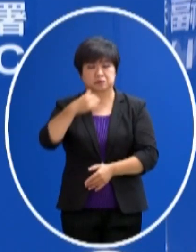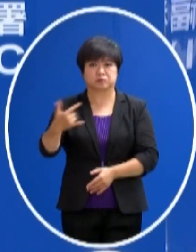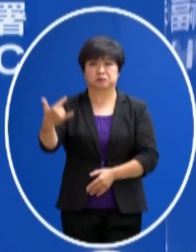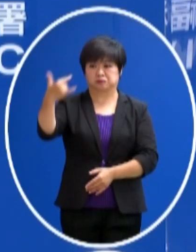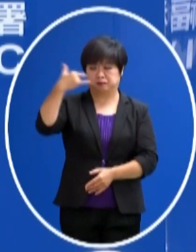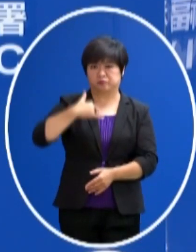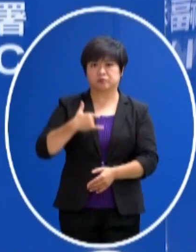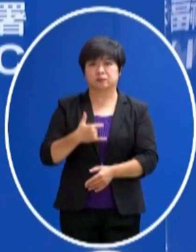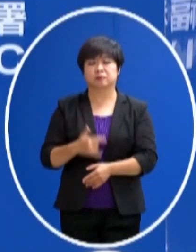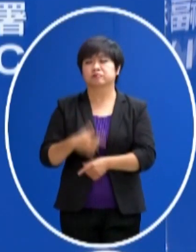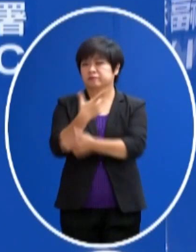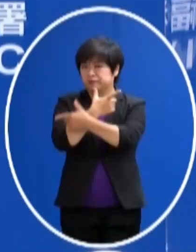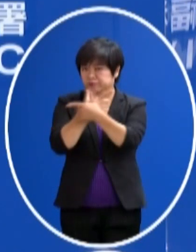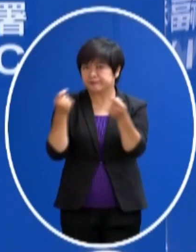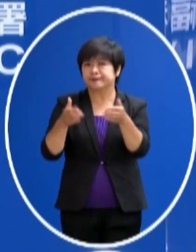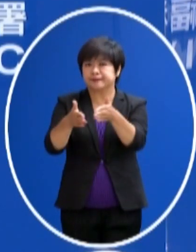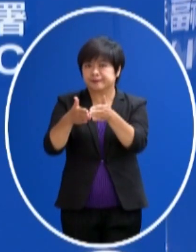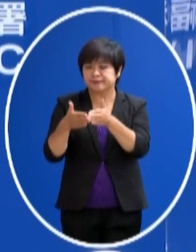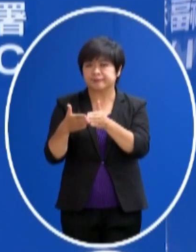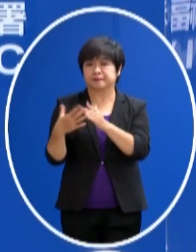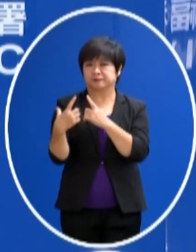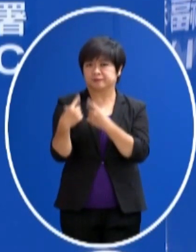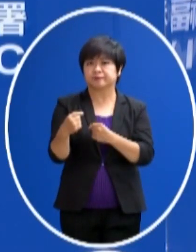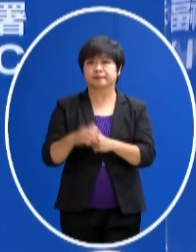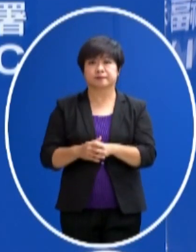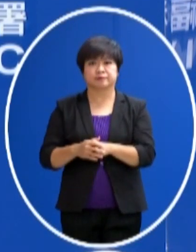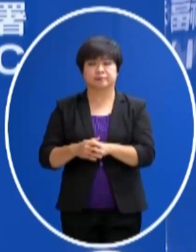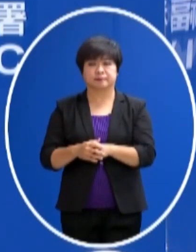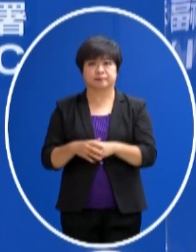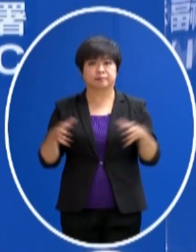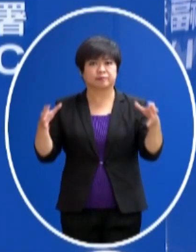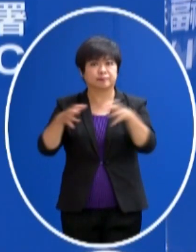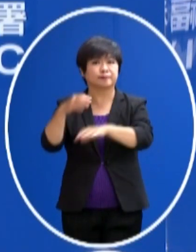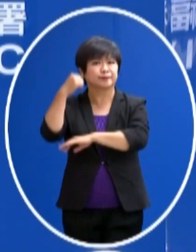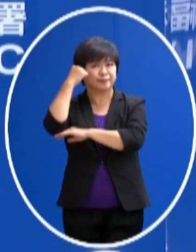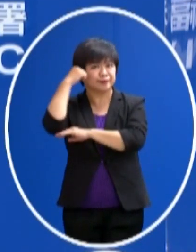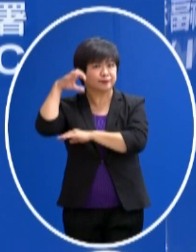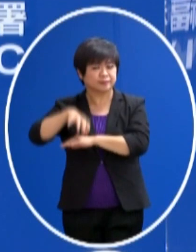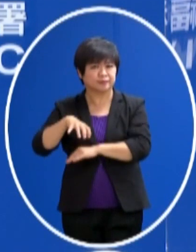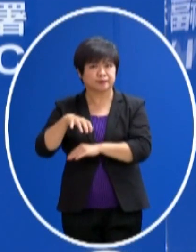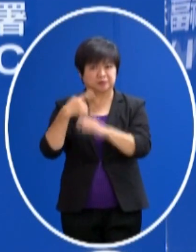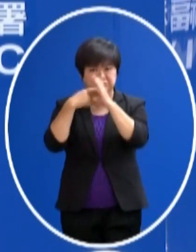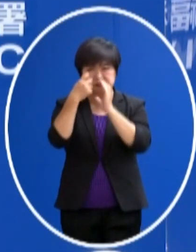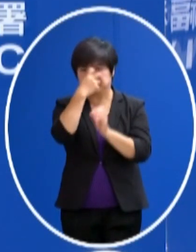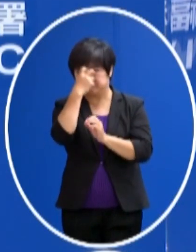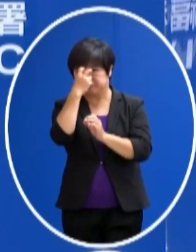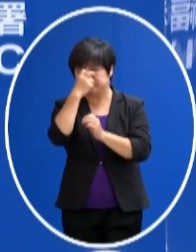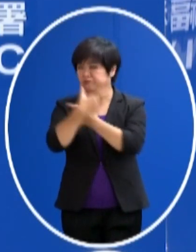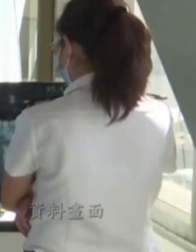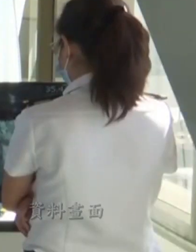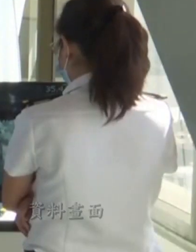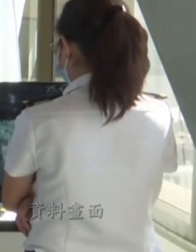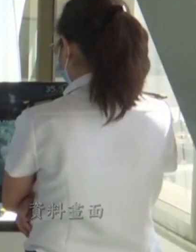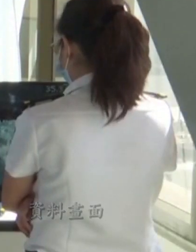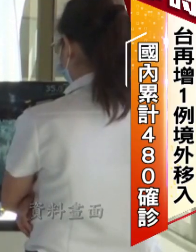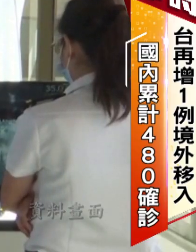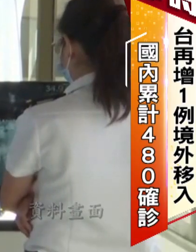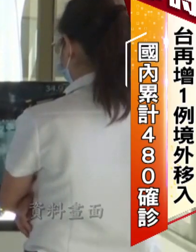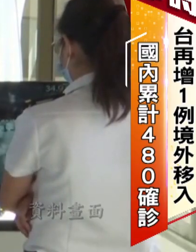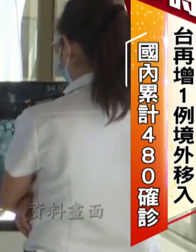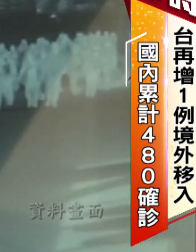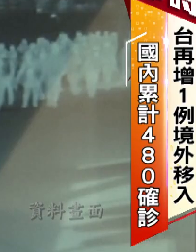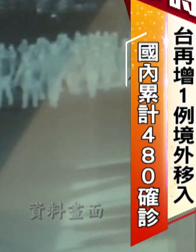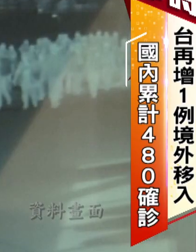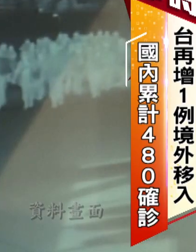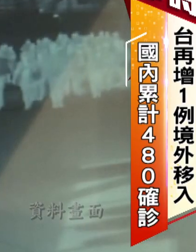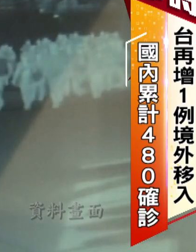旅客，一定要配合，我们要到集中检疫。全部要集中检疫。 指挥中心下重